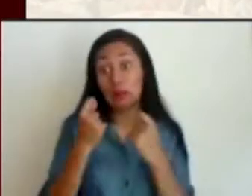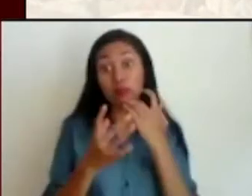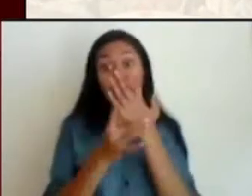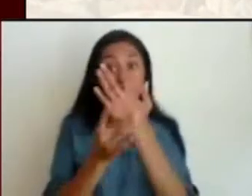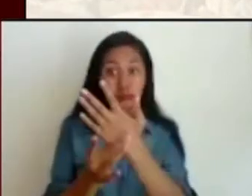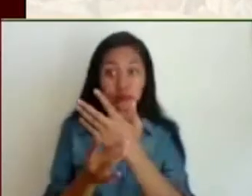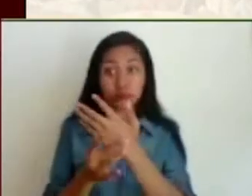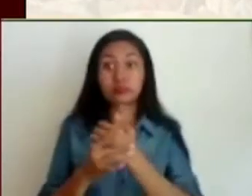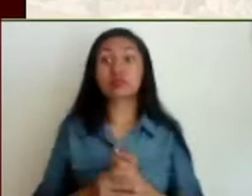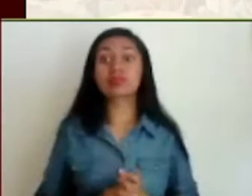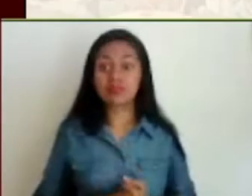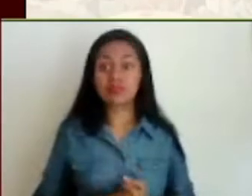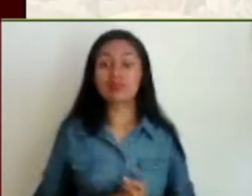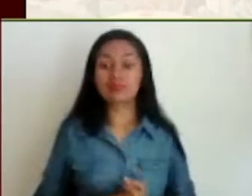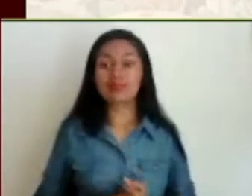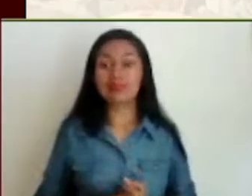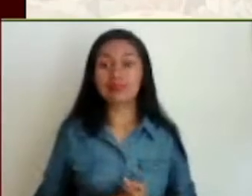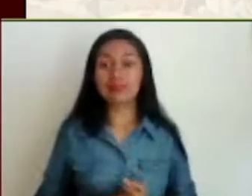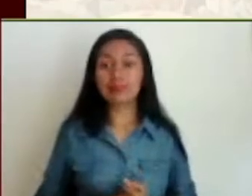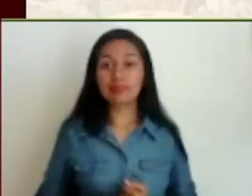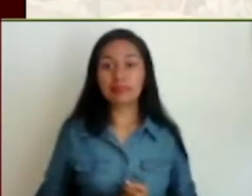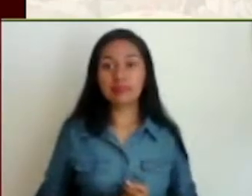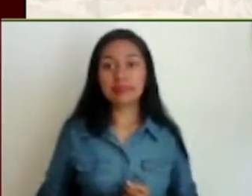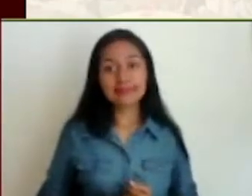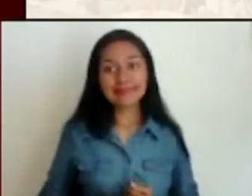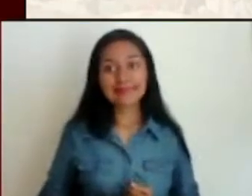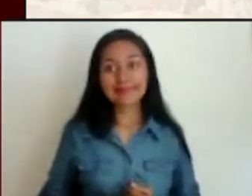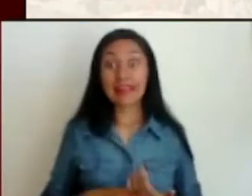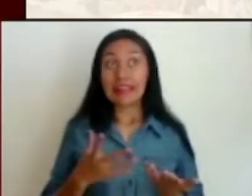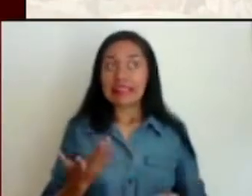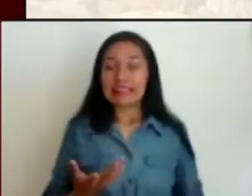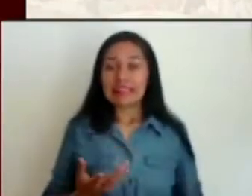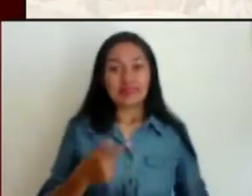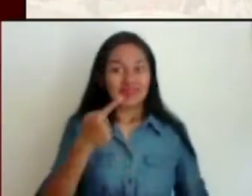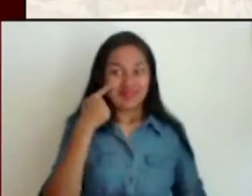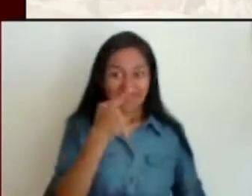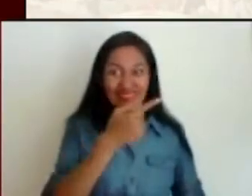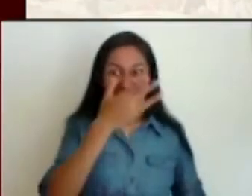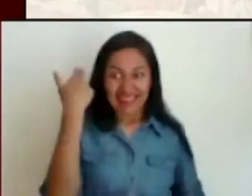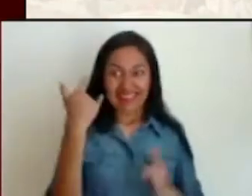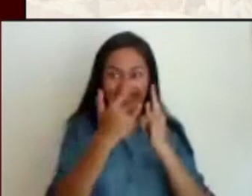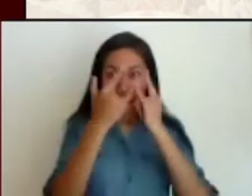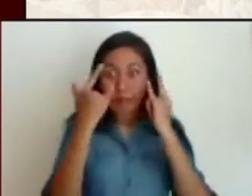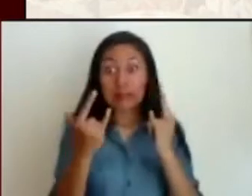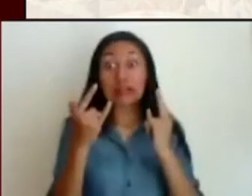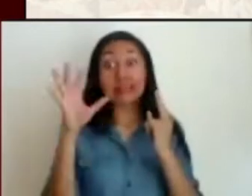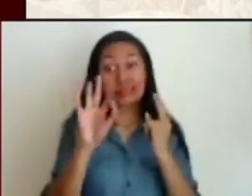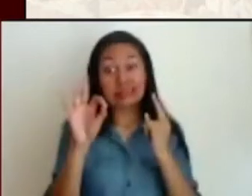Sí. Esto se presta a comparar con situaciones actuales que deben de llevarse a discusión.